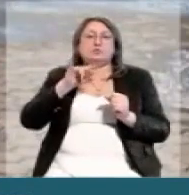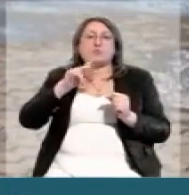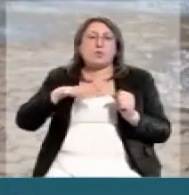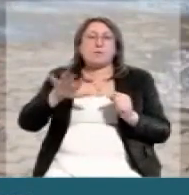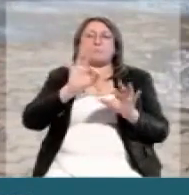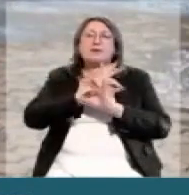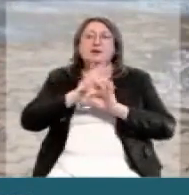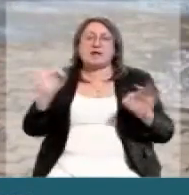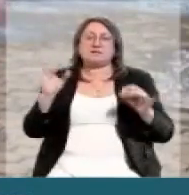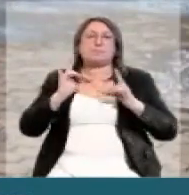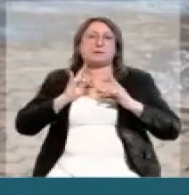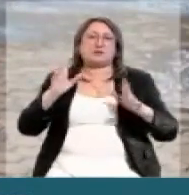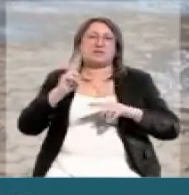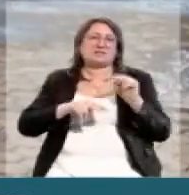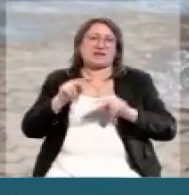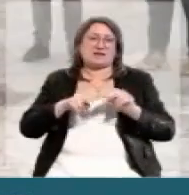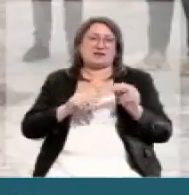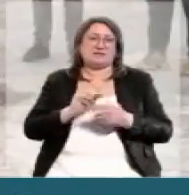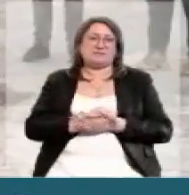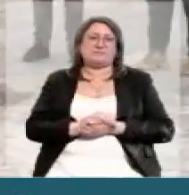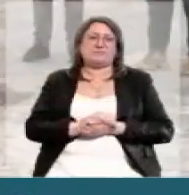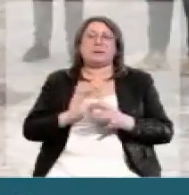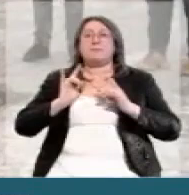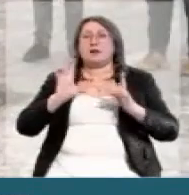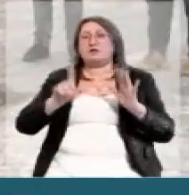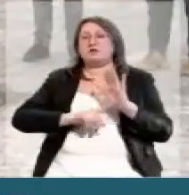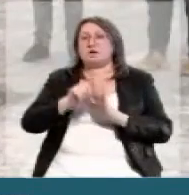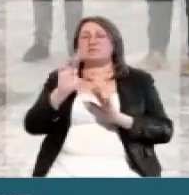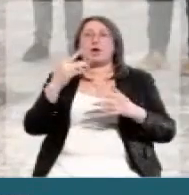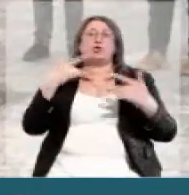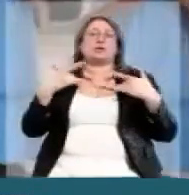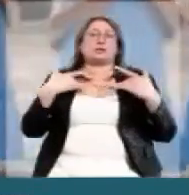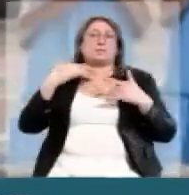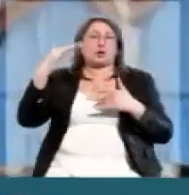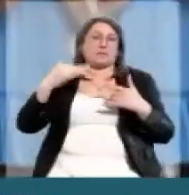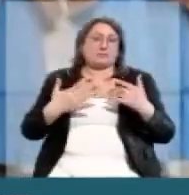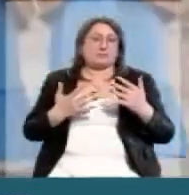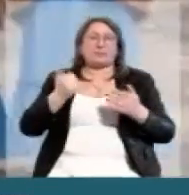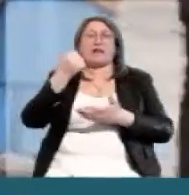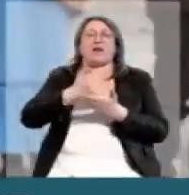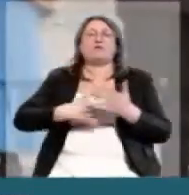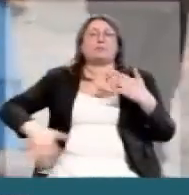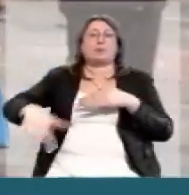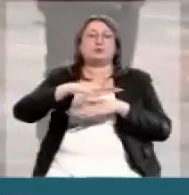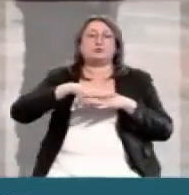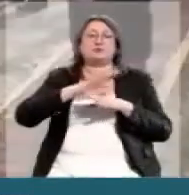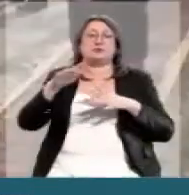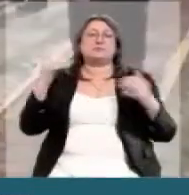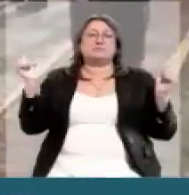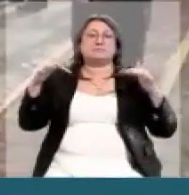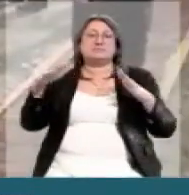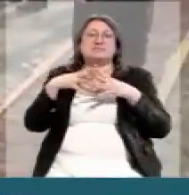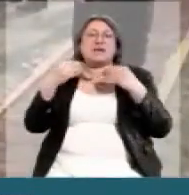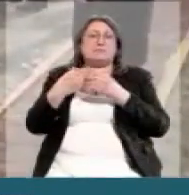узункольцев прекрасное и праздничное настроение. Праздник начался с концертной программы. На главную площадь узункольцы поспешили